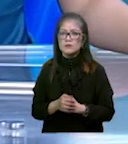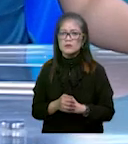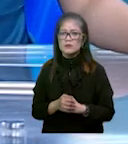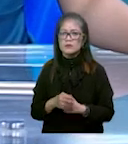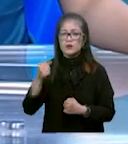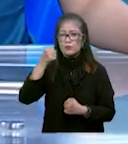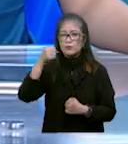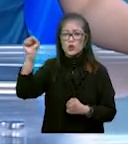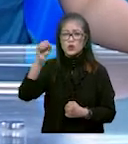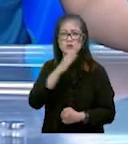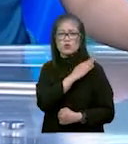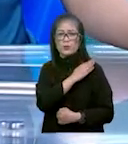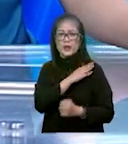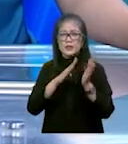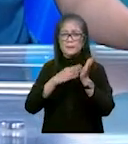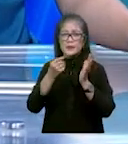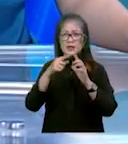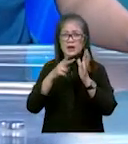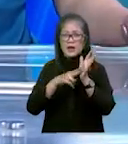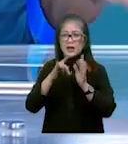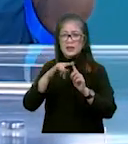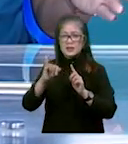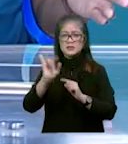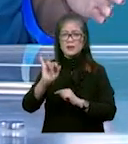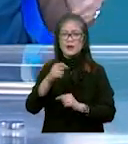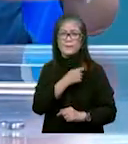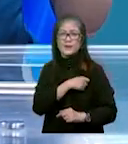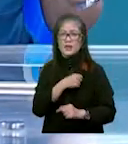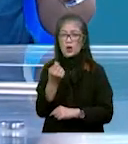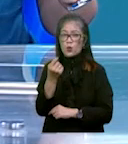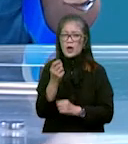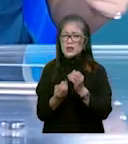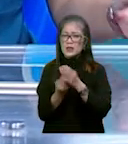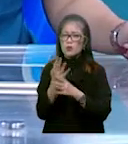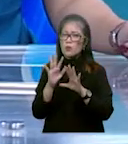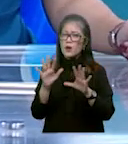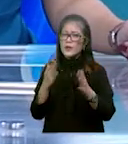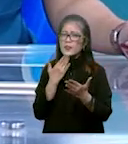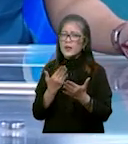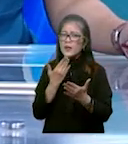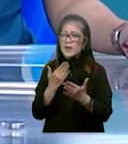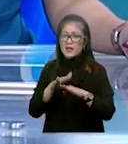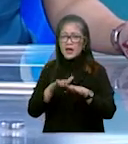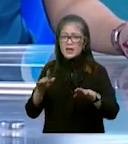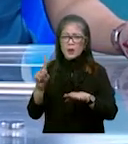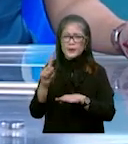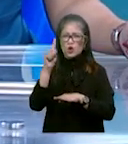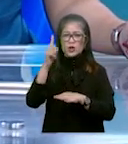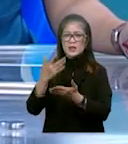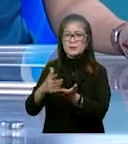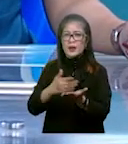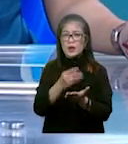protes Bupati Meranti terhadap kementerian keuangan menimbulkan pertanyaan soal keadilan dan juga prioritas dalam pembagian uang minyak dan